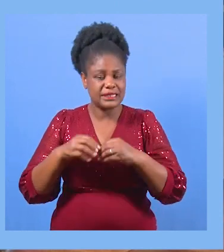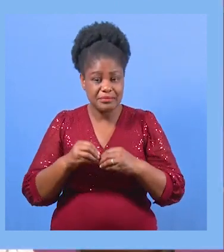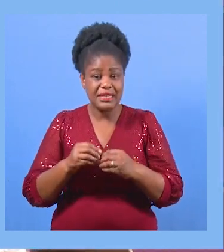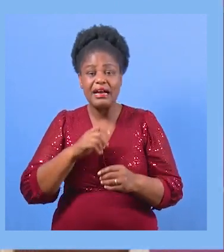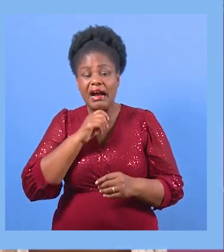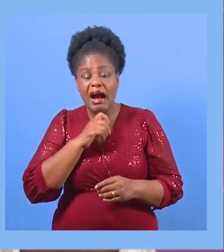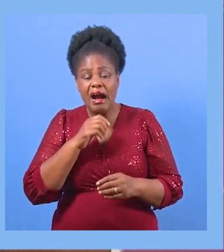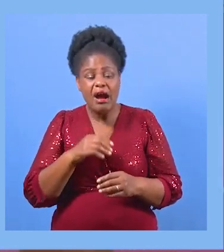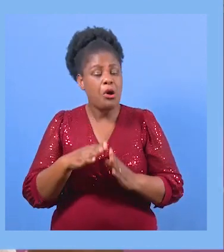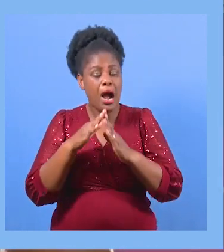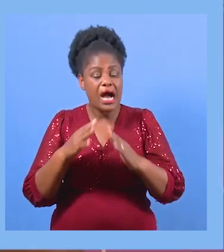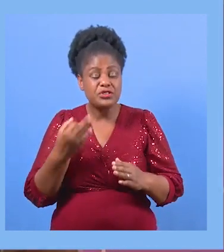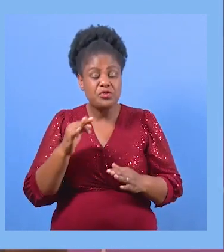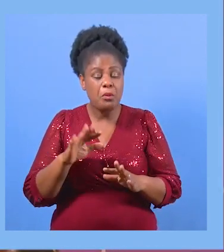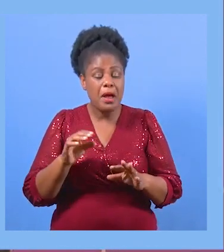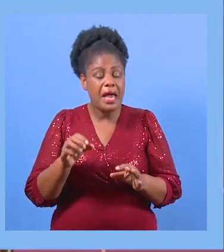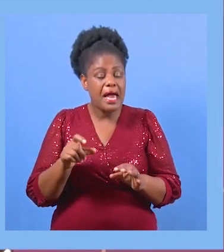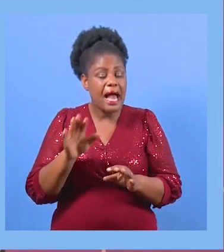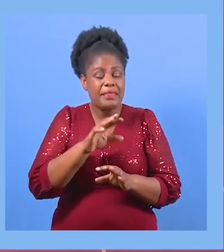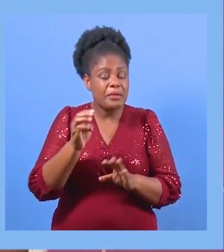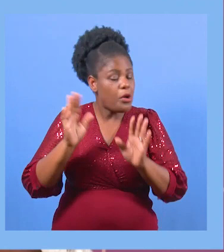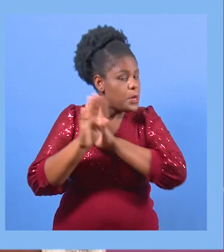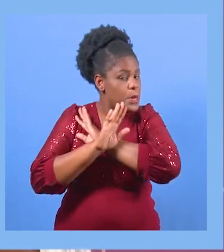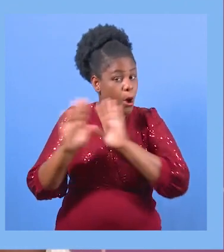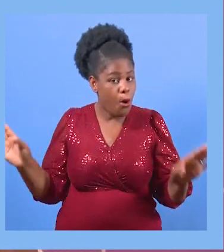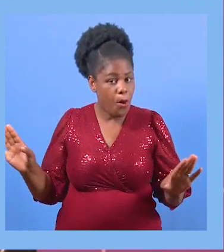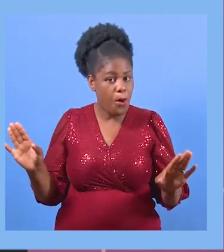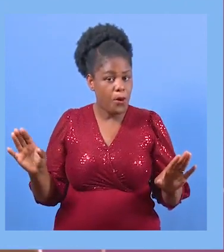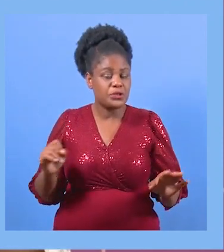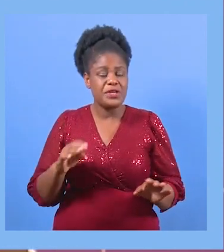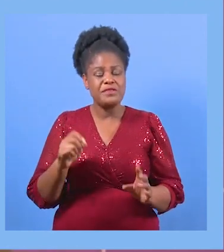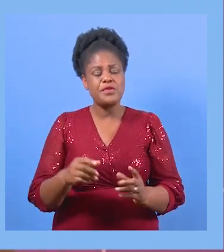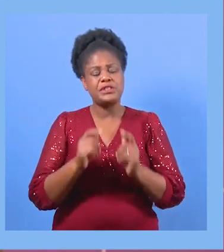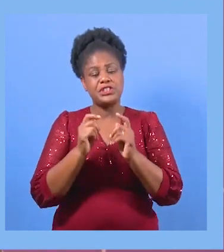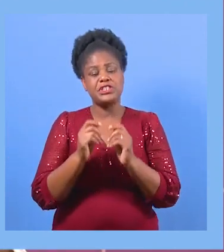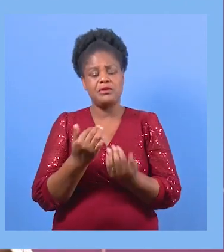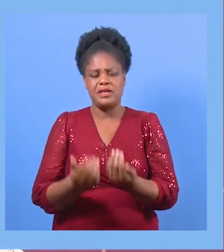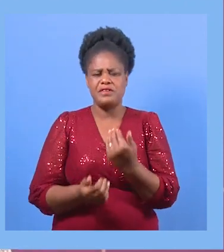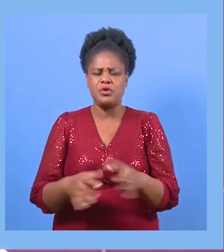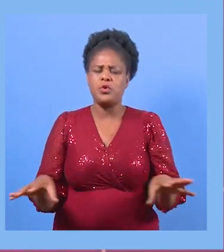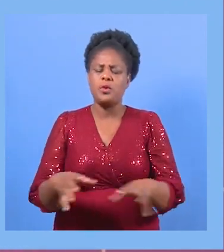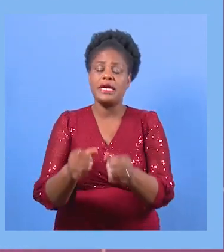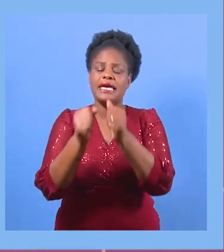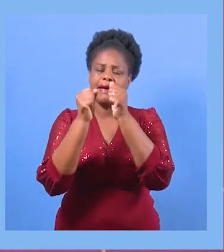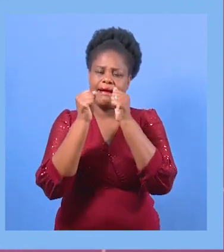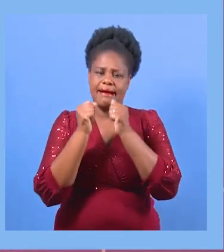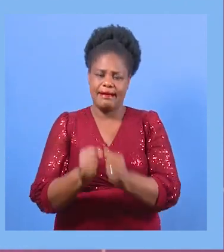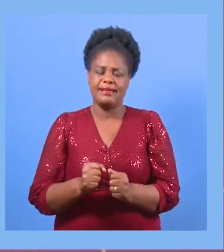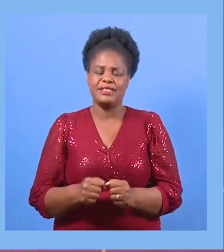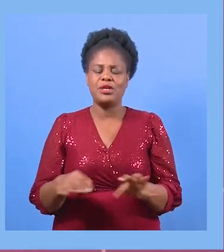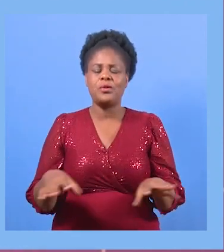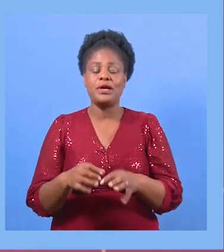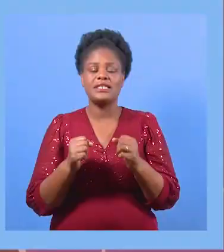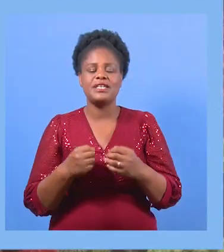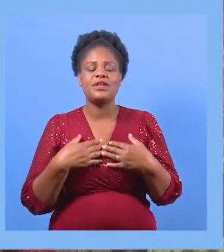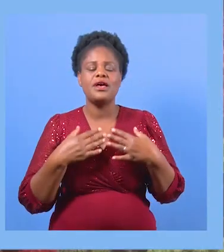aya. Maoko haafi haapere, tikashanda tikadzisa vana vedu kushanda vachashanda vachiita kuzorora pamweya panonzi